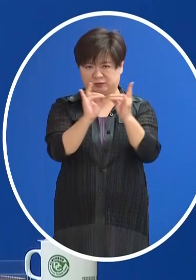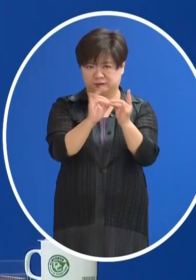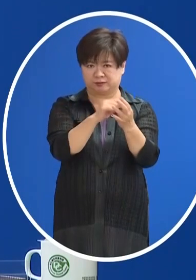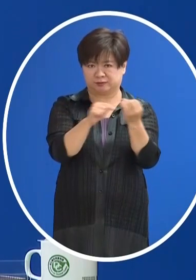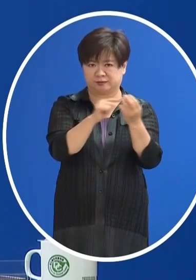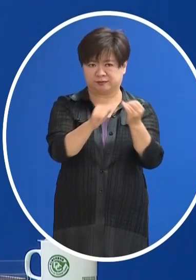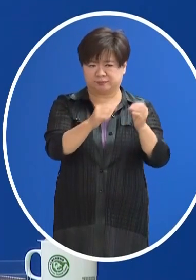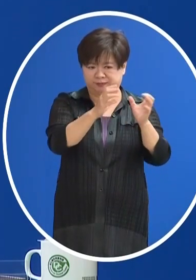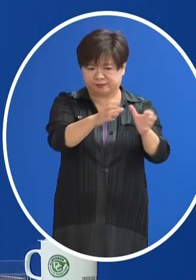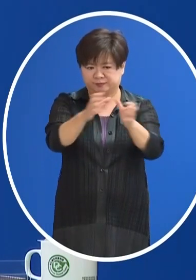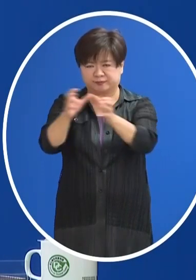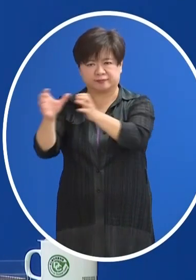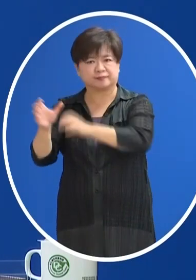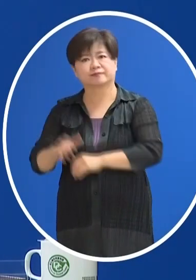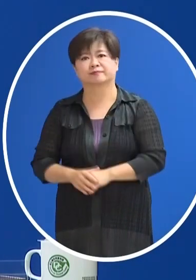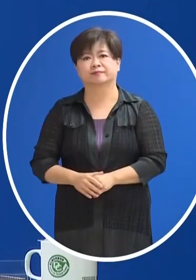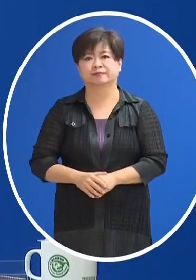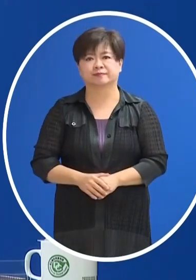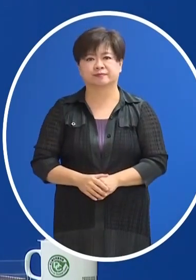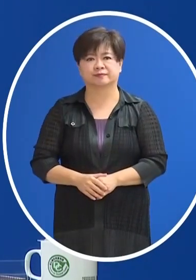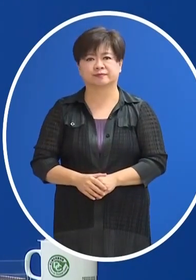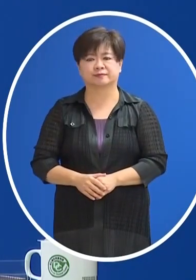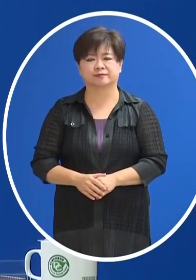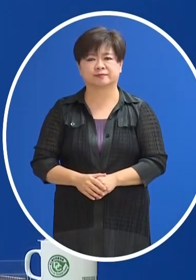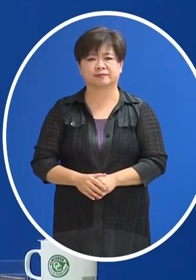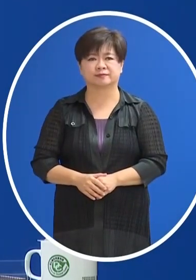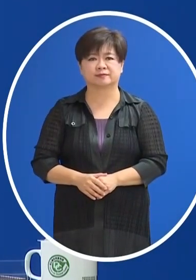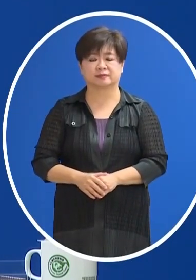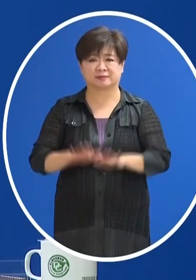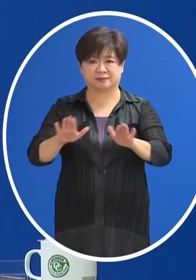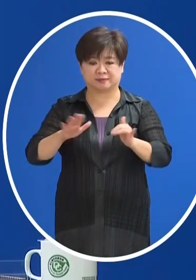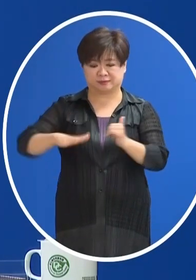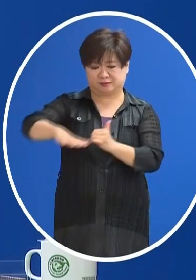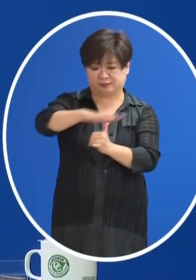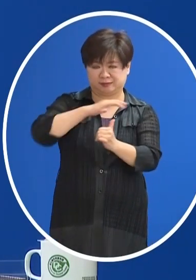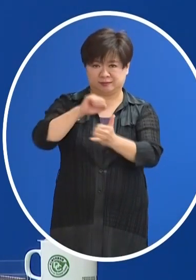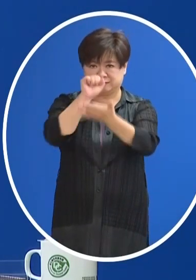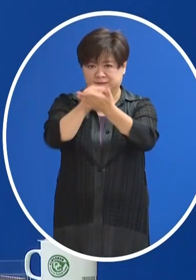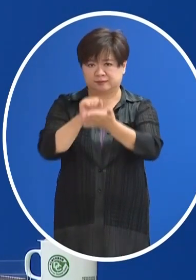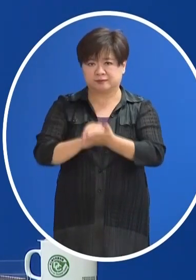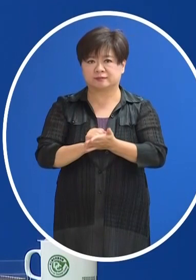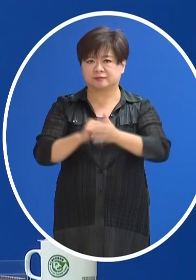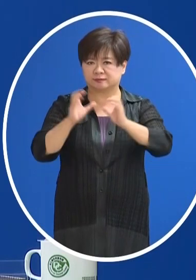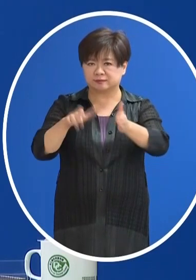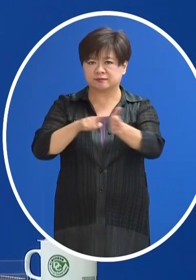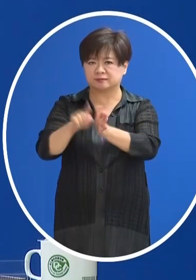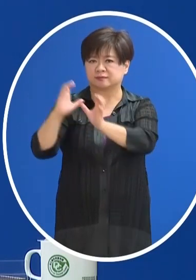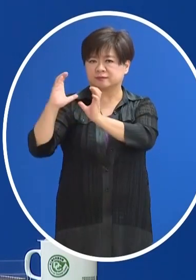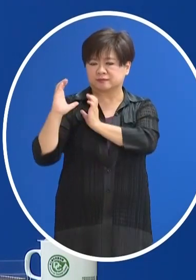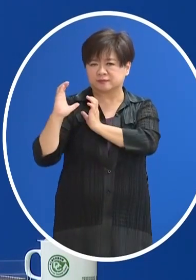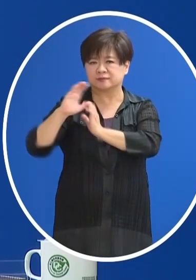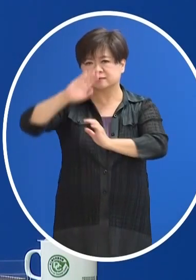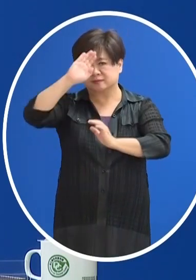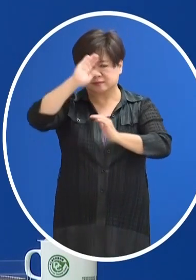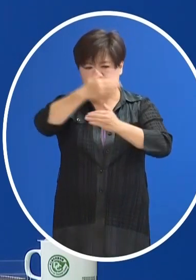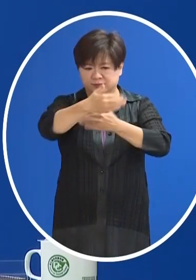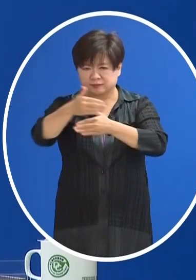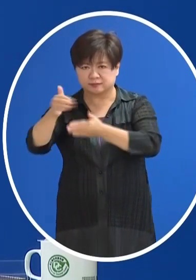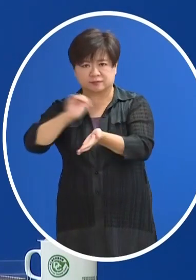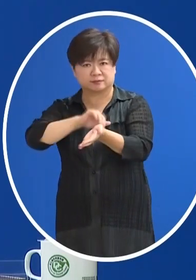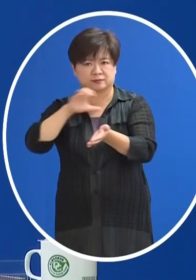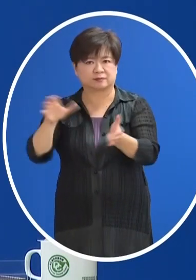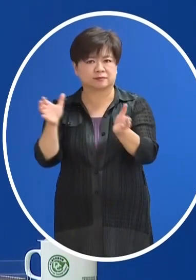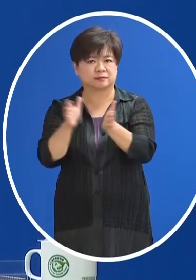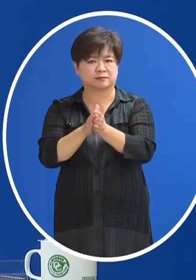个设置的空间，所以目前的统计，全国那么开设有专责病房的医院